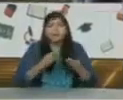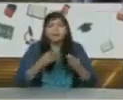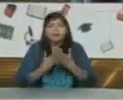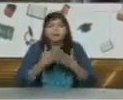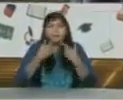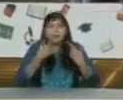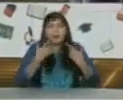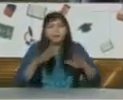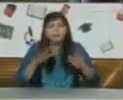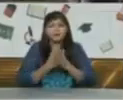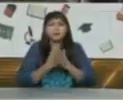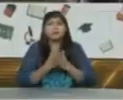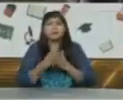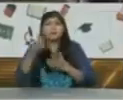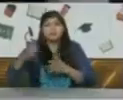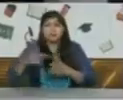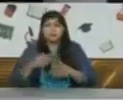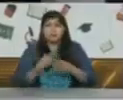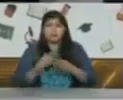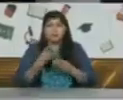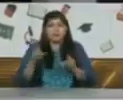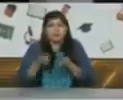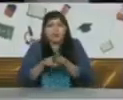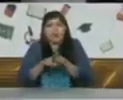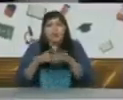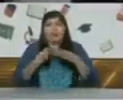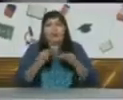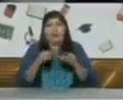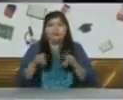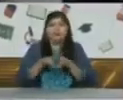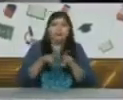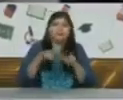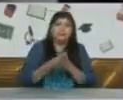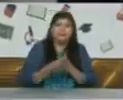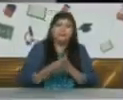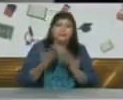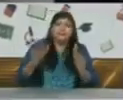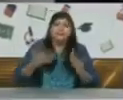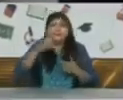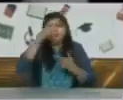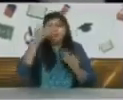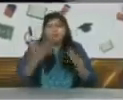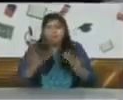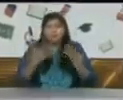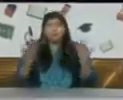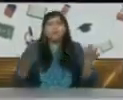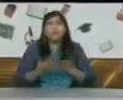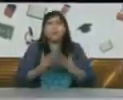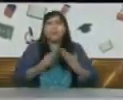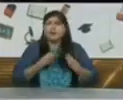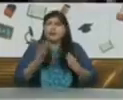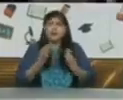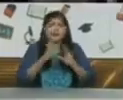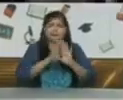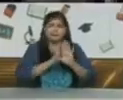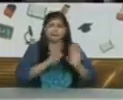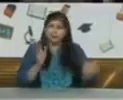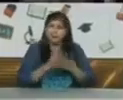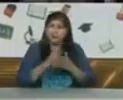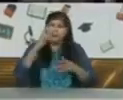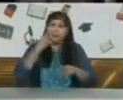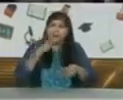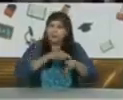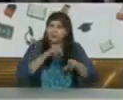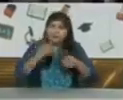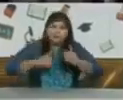तो मुझे भी डर लग जाता है। अरे ऐसी कौन सी बात है जिसके लिए डरना चाहिए? क्या पहली बार एग्जाम देने